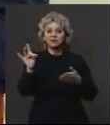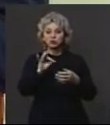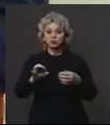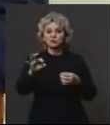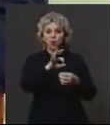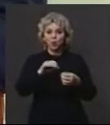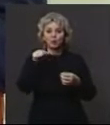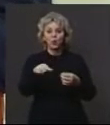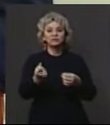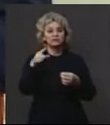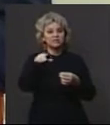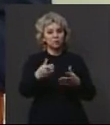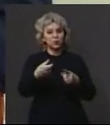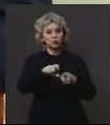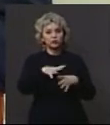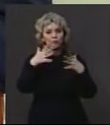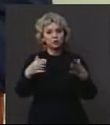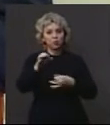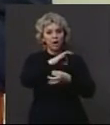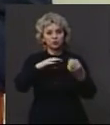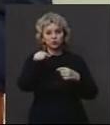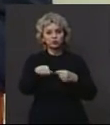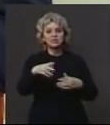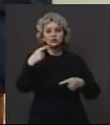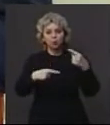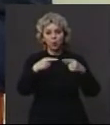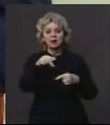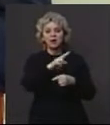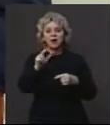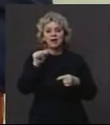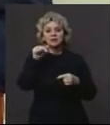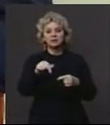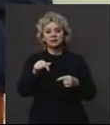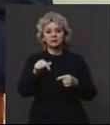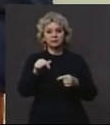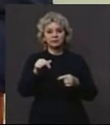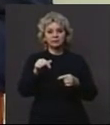Ростовской области. Он вызвал очень большое обсуждение, споры, какие-то,